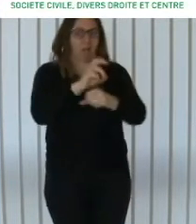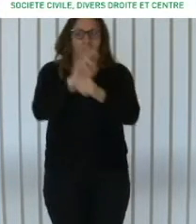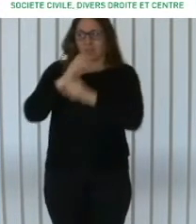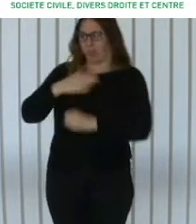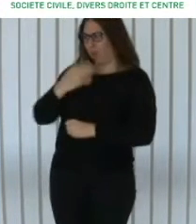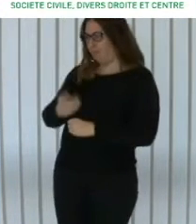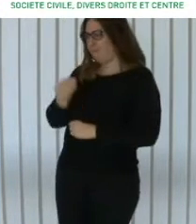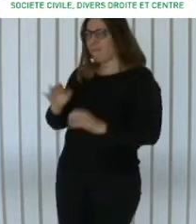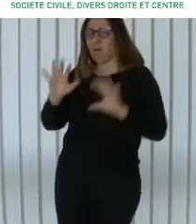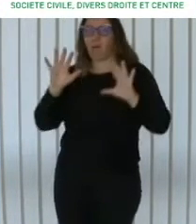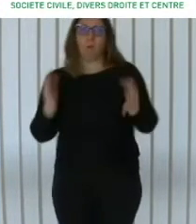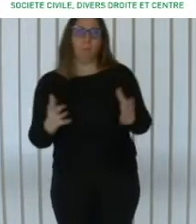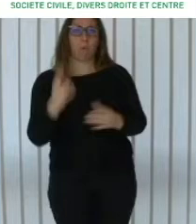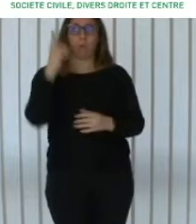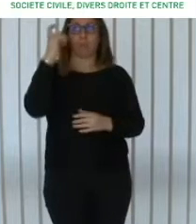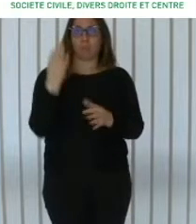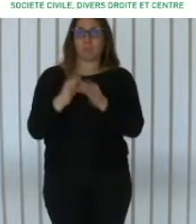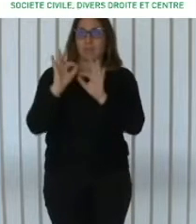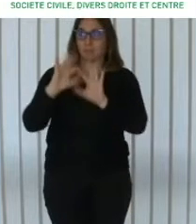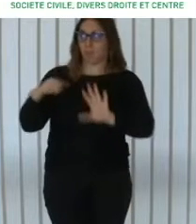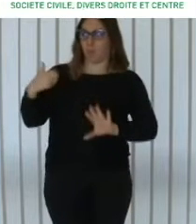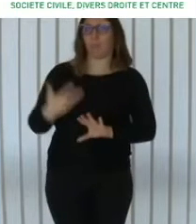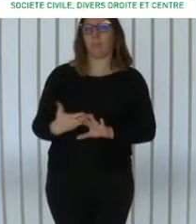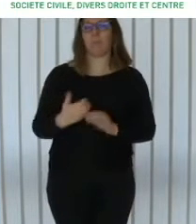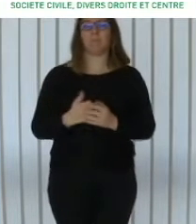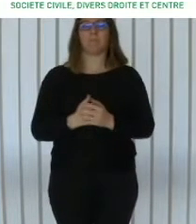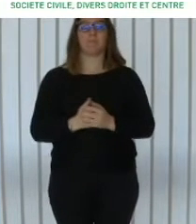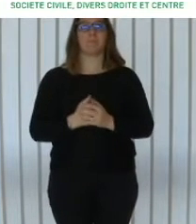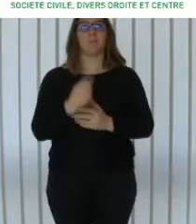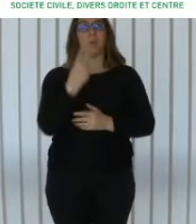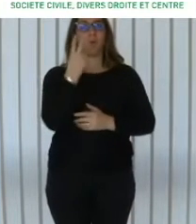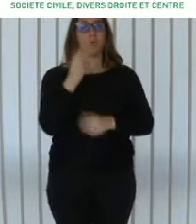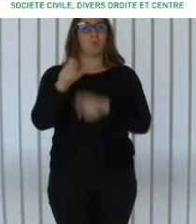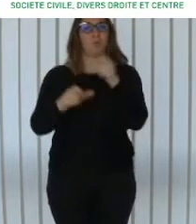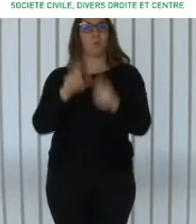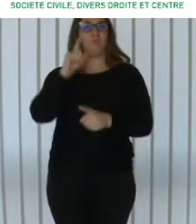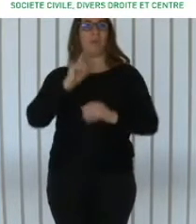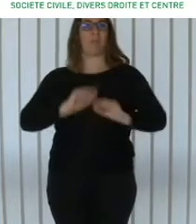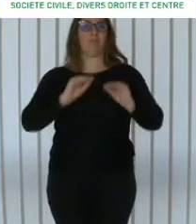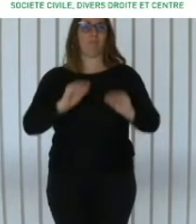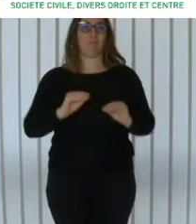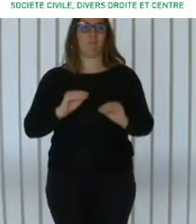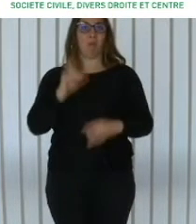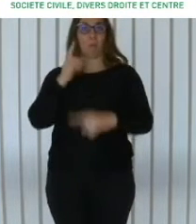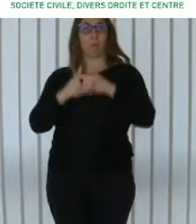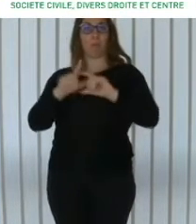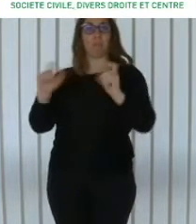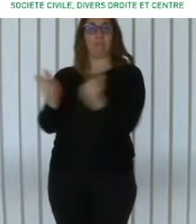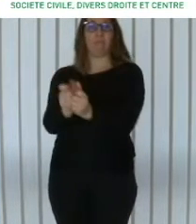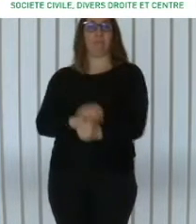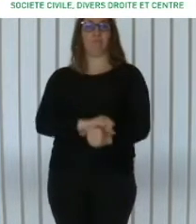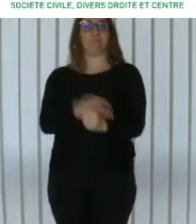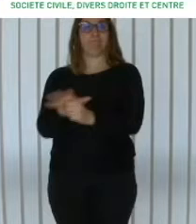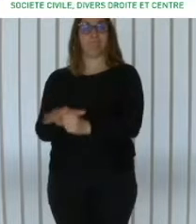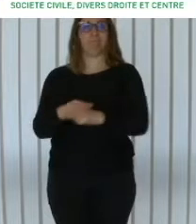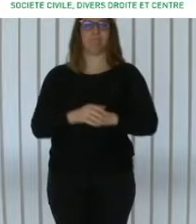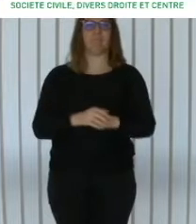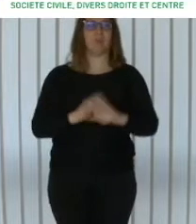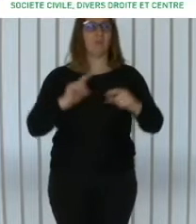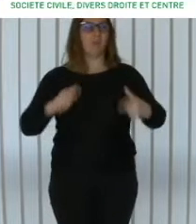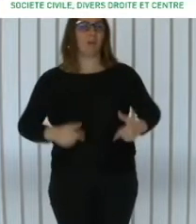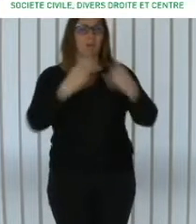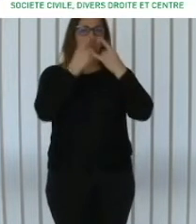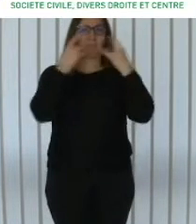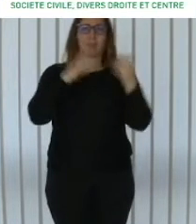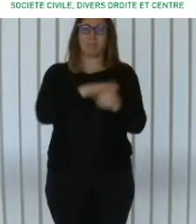garde d'enfants depuis le mois de septembre. 2 enseignantes étaient positives au Covid. L'école a manqué de